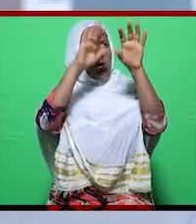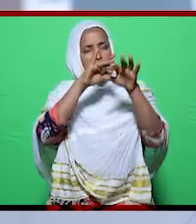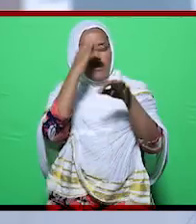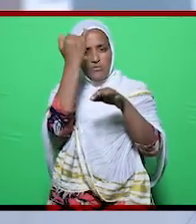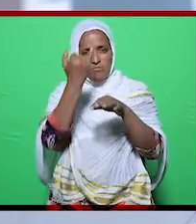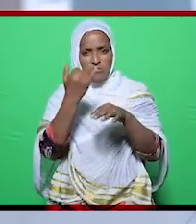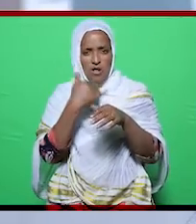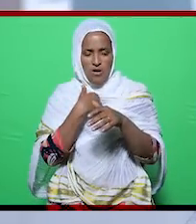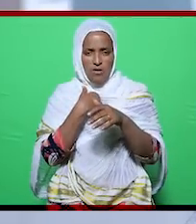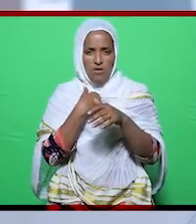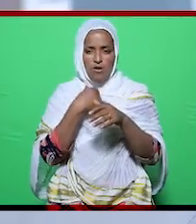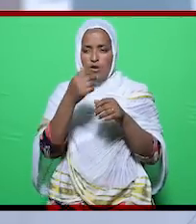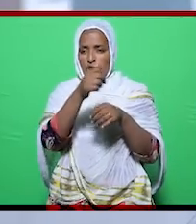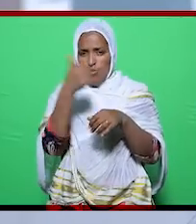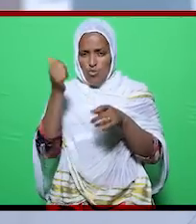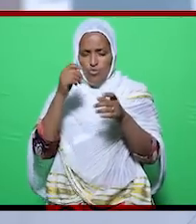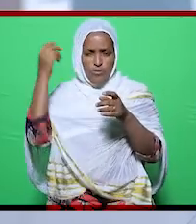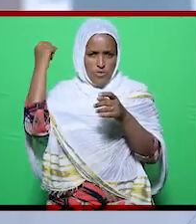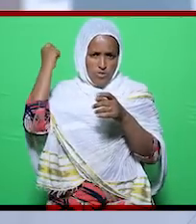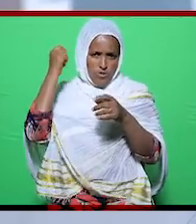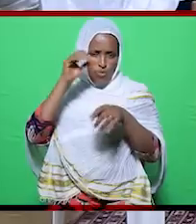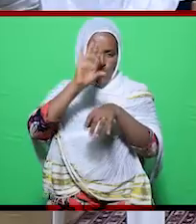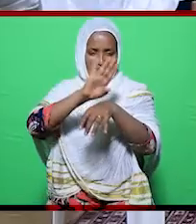ይመስለኛል እንጂ ለምሳሌ